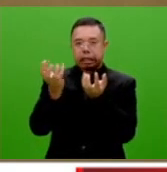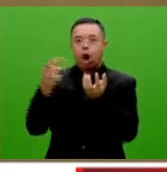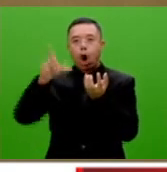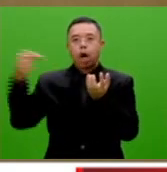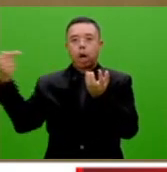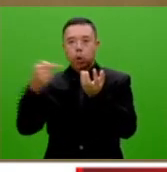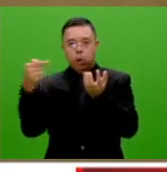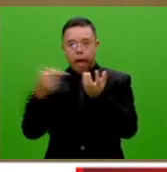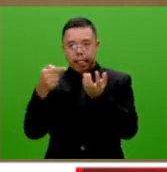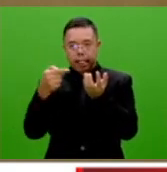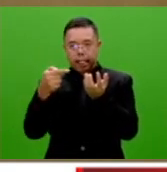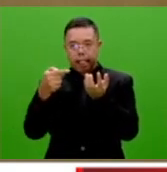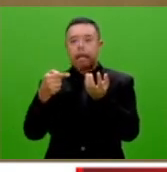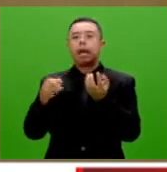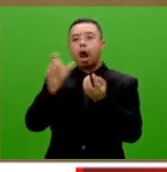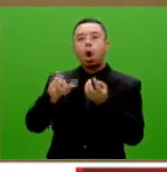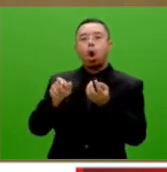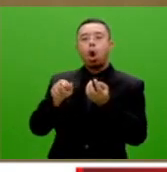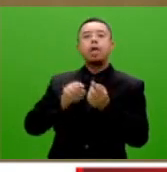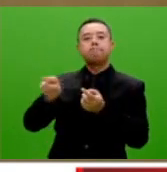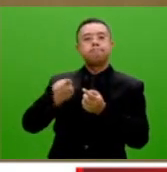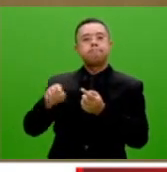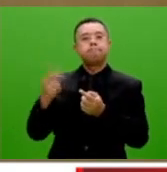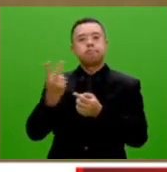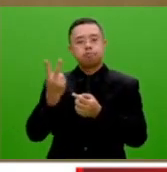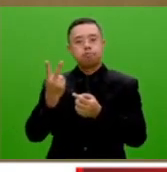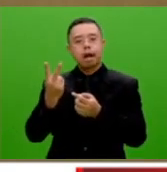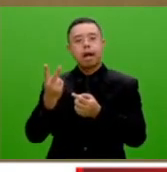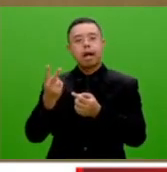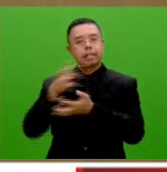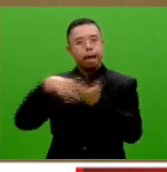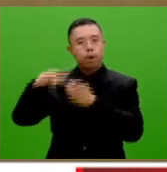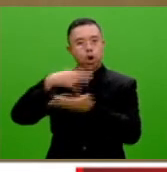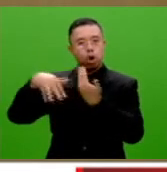penggugat dan tergugat dua intervensi.